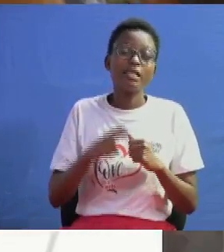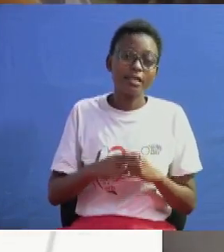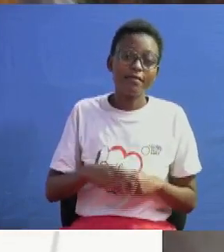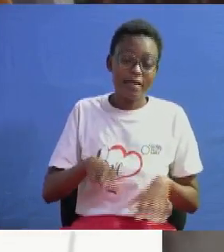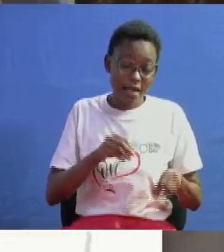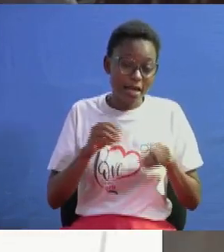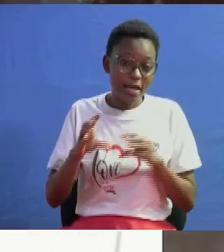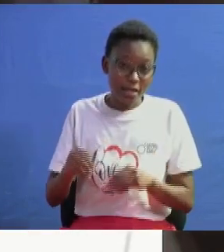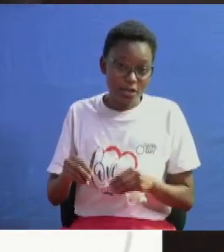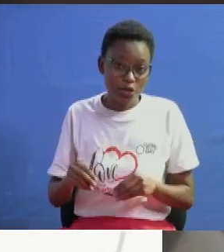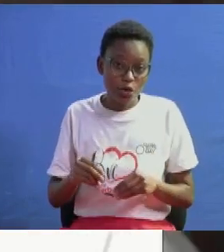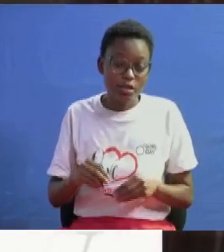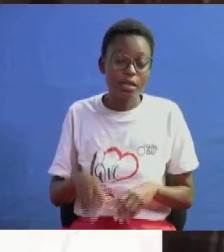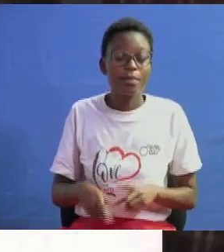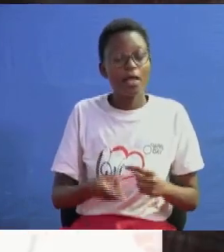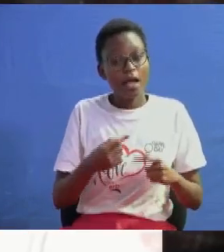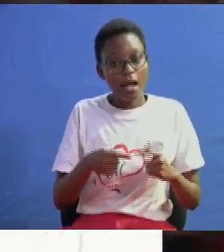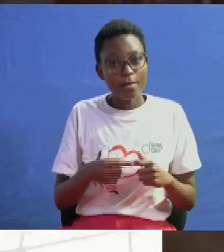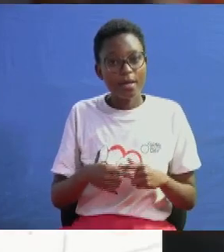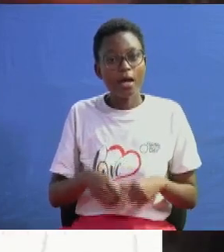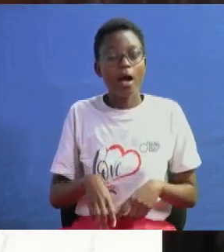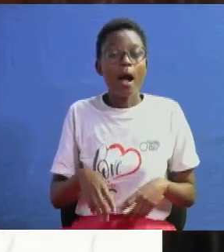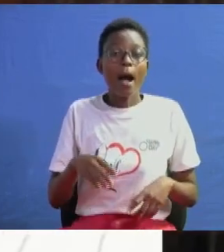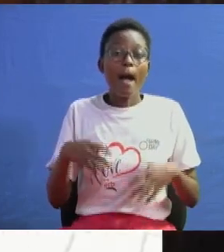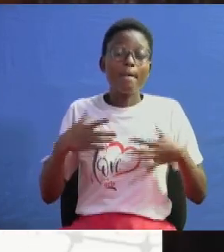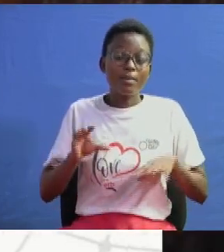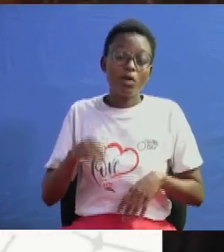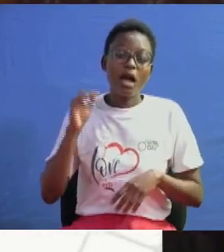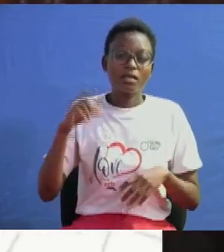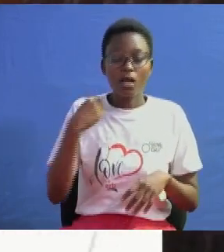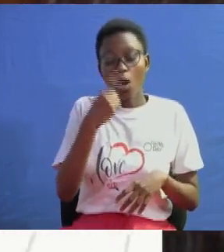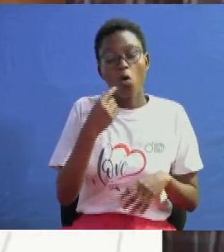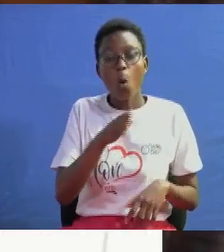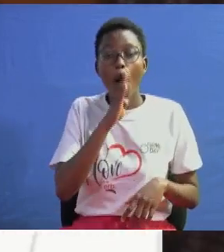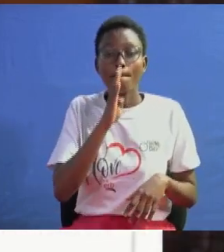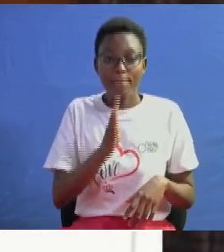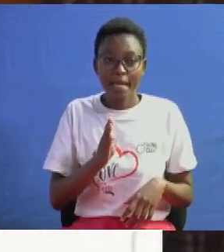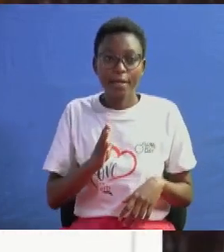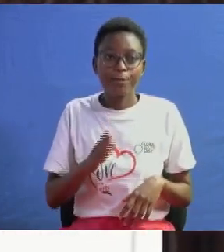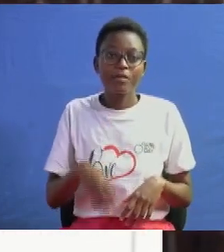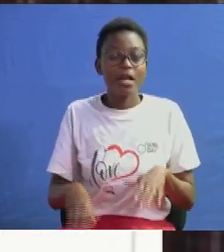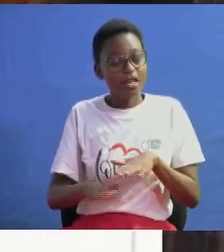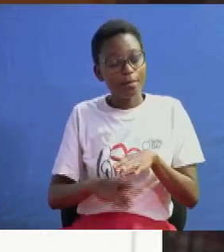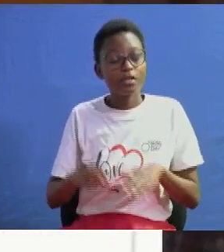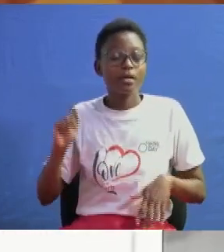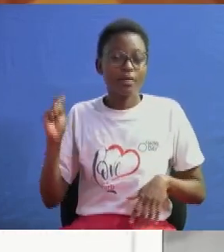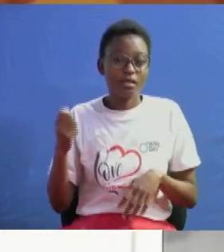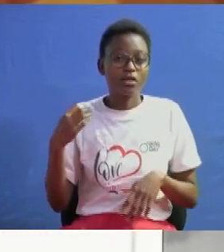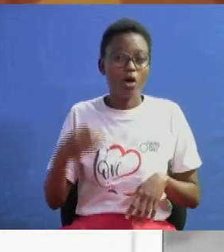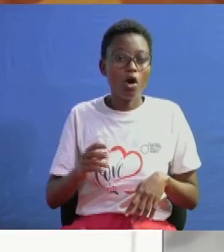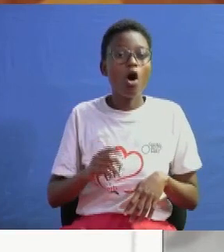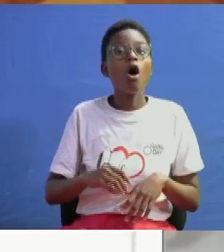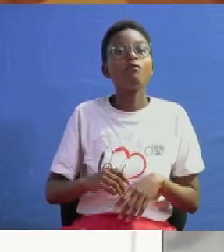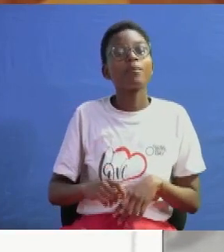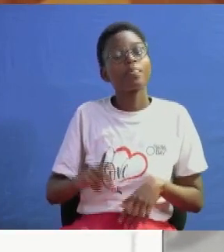claiming that regardless of who the deputy will be, the Kenya Kwanza government will still fail if President William Ruto remains the flag bearer.